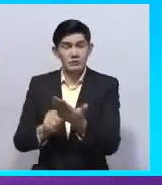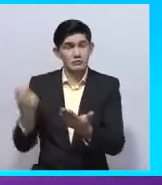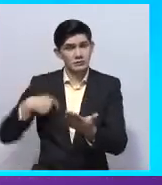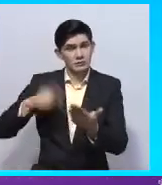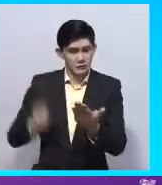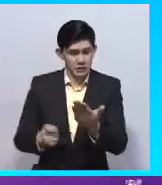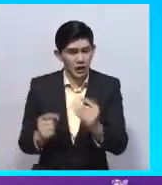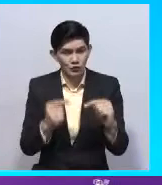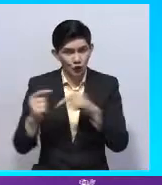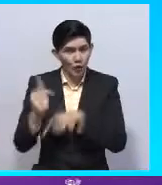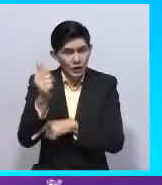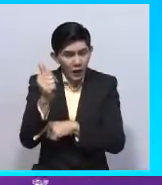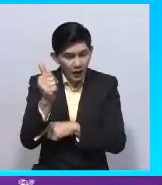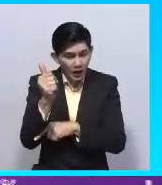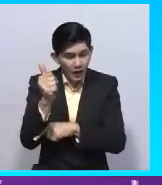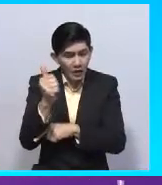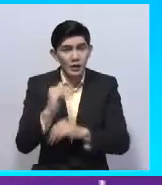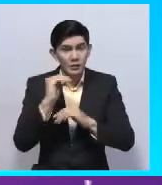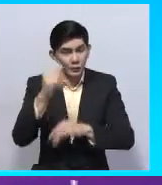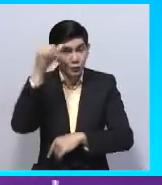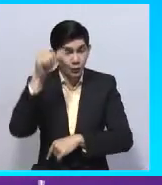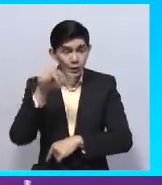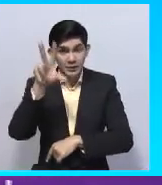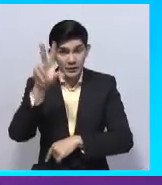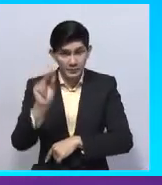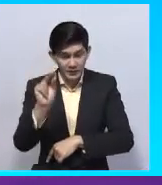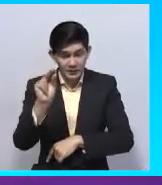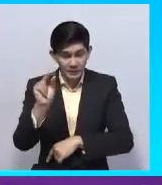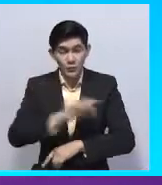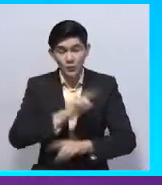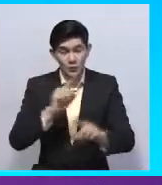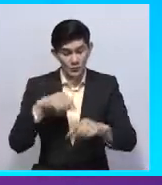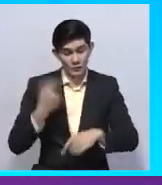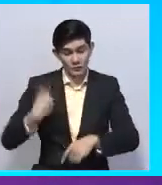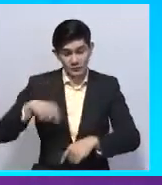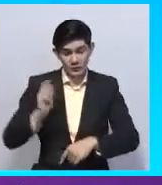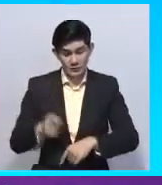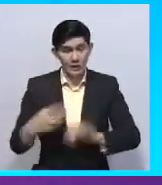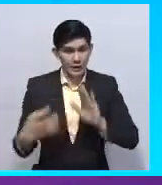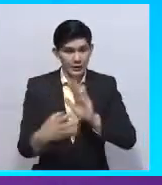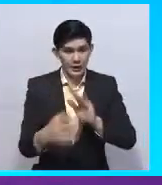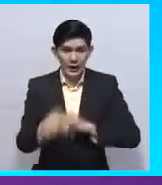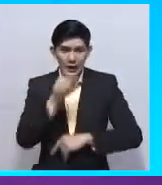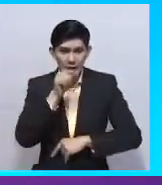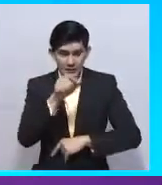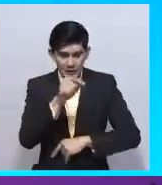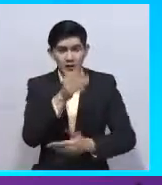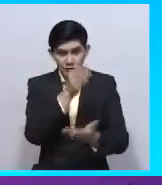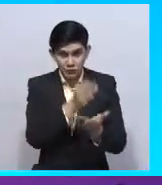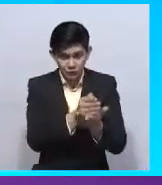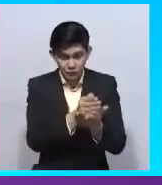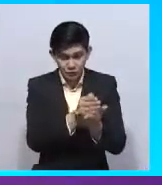คดีต่อศาลปกครองสูงสุดได้อีกภายใน30 วันนับแต่วันที่ศาลปกครองกลางมีคำสั่งพิพากษาค่ะ